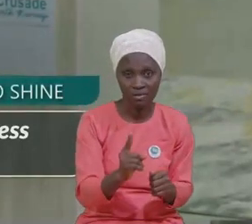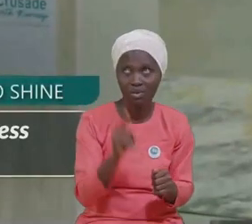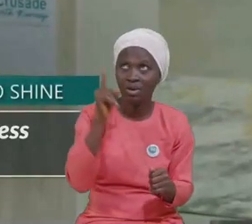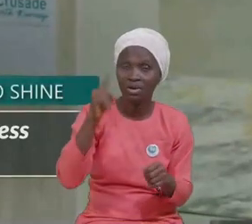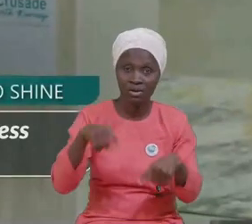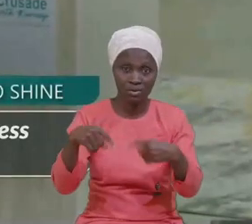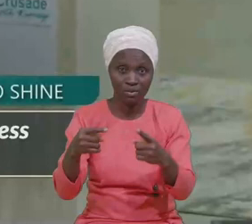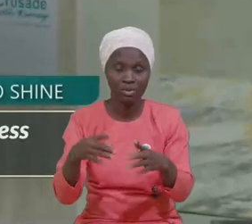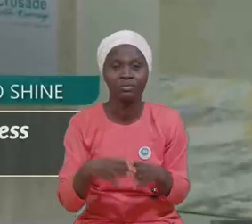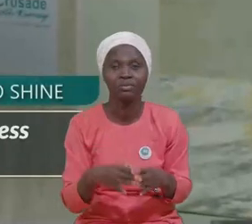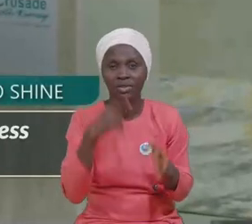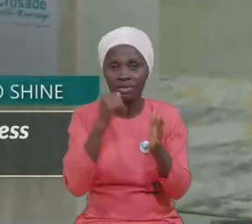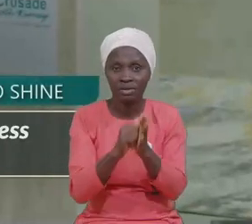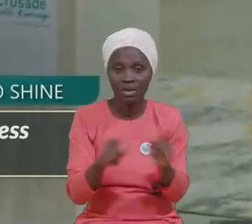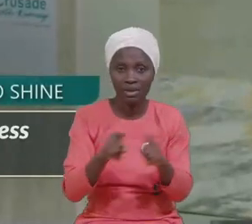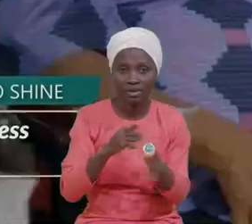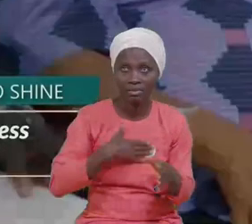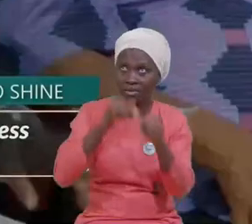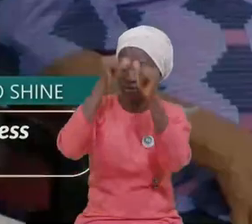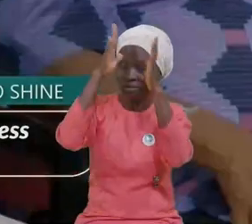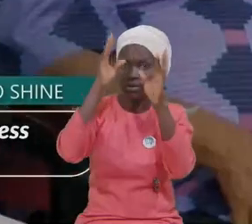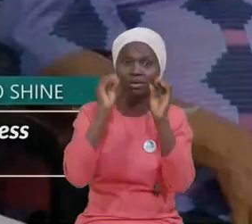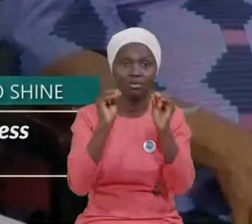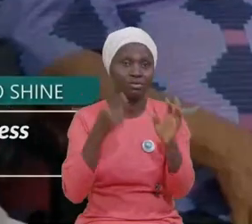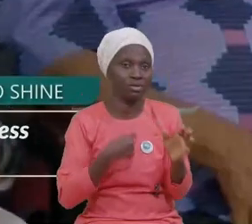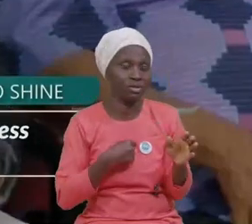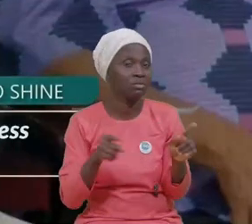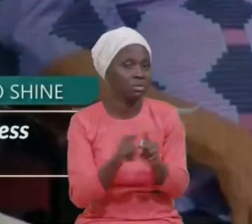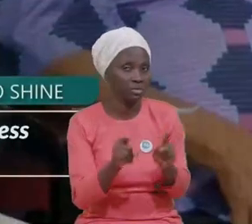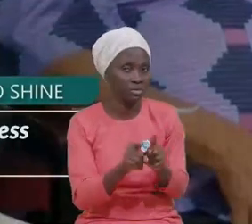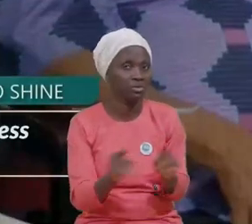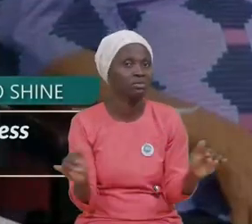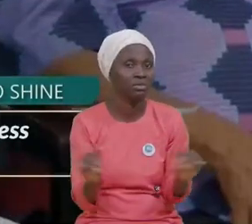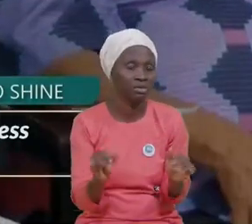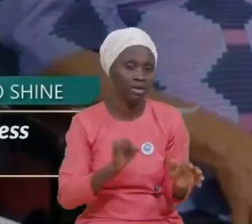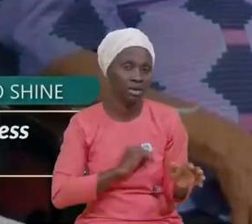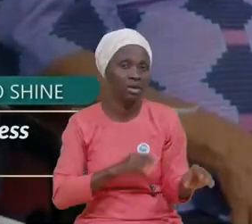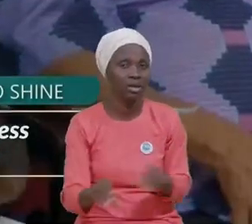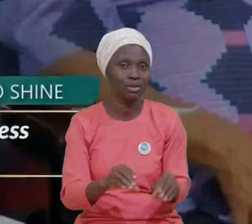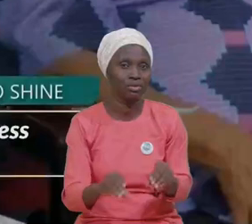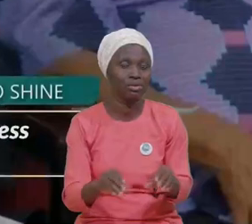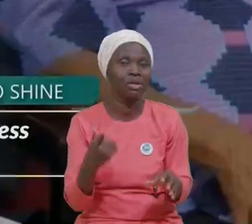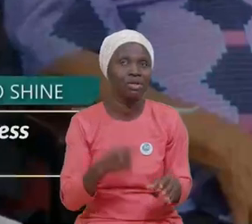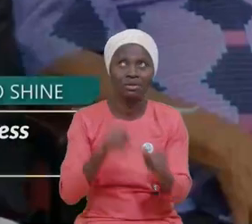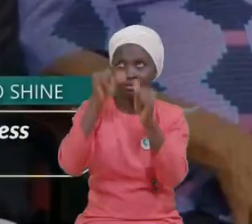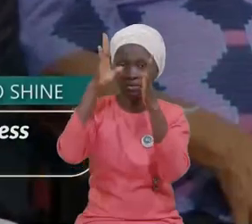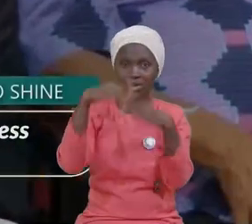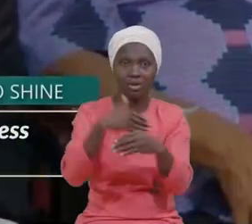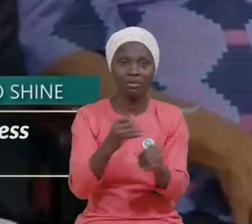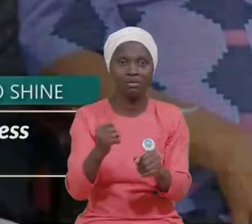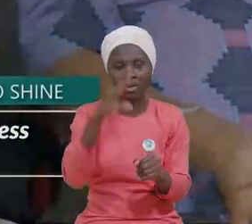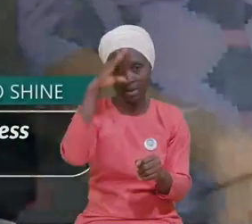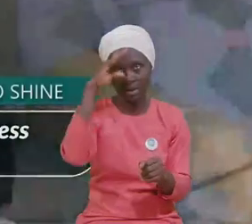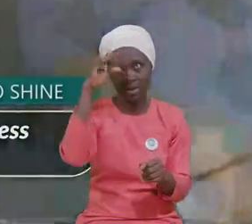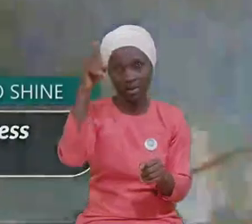N'importe où vous allez, il dit, comme mon Père m'a enseigné, ainsi je le fais. Le